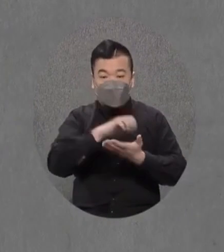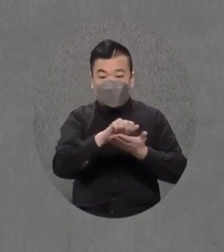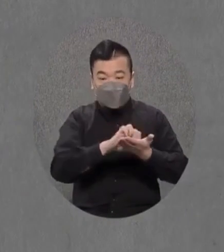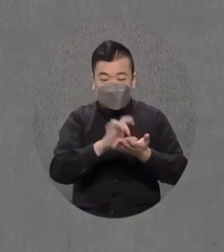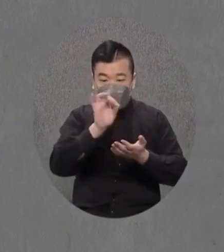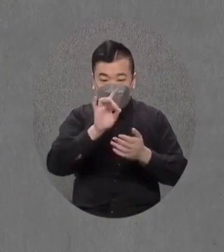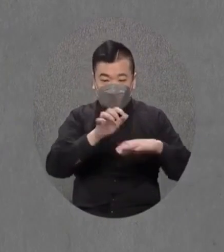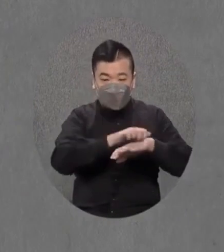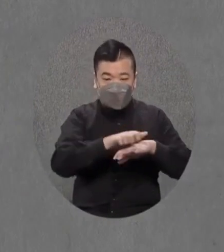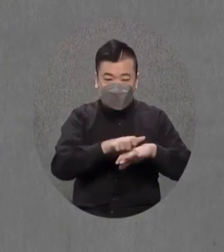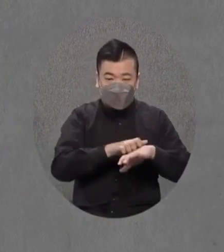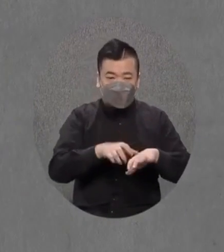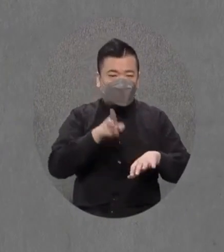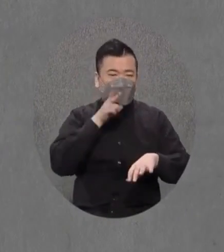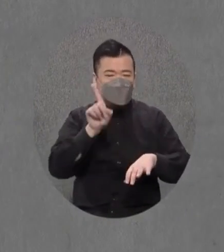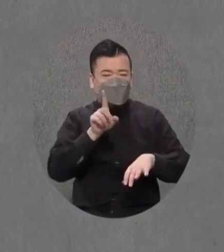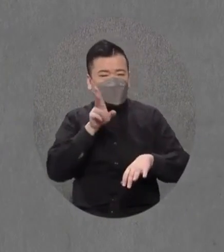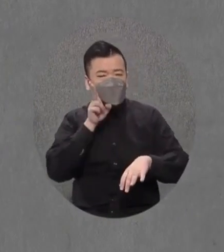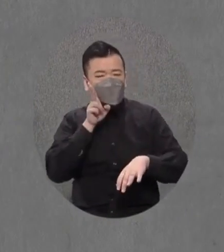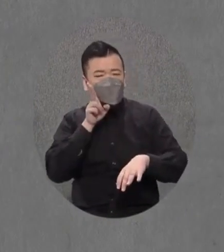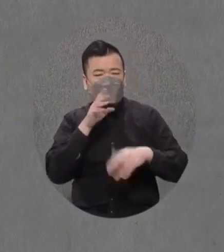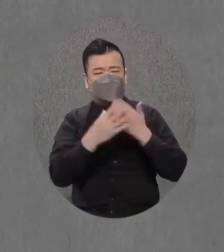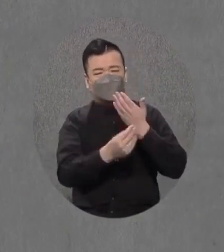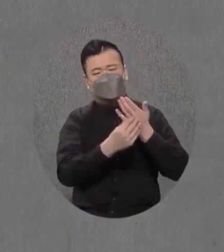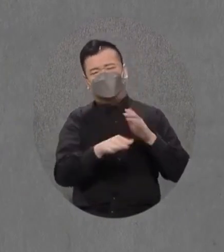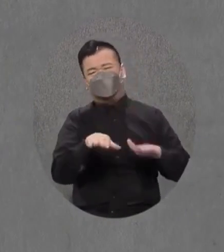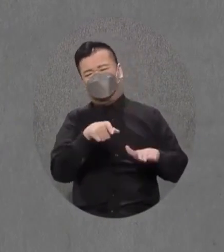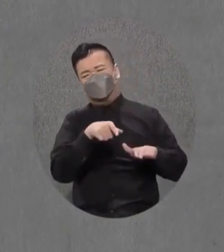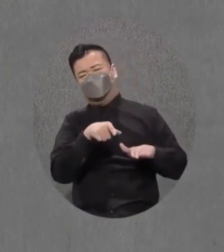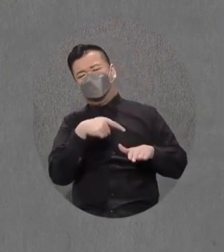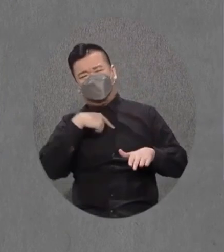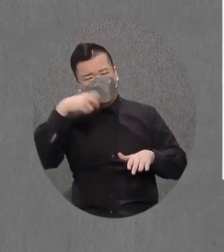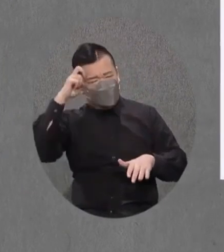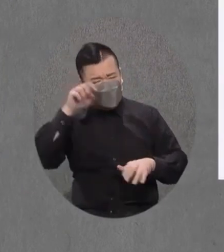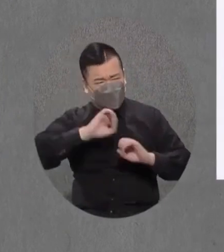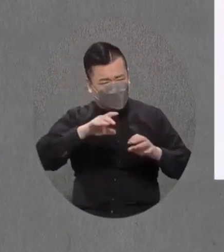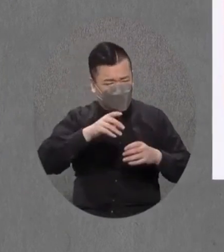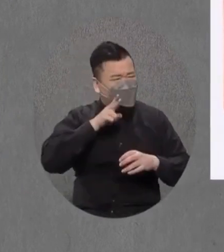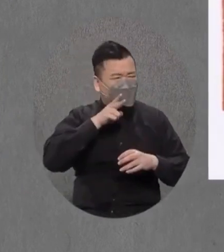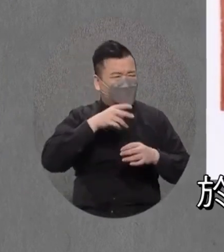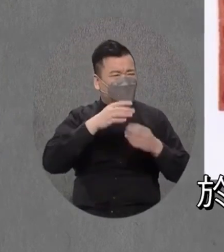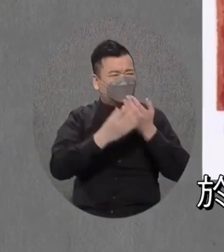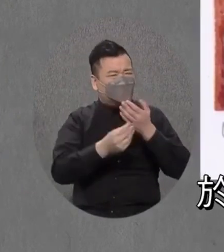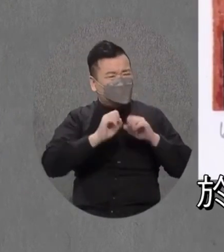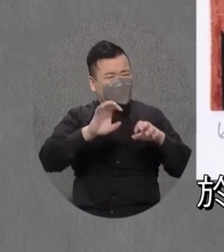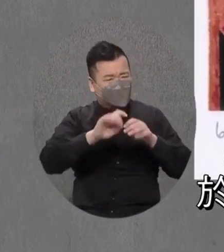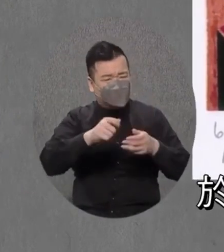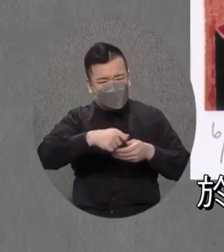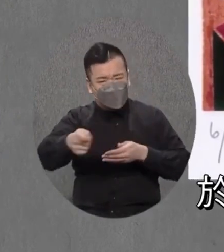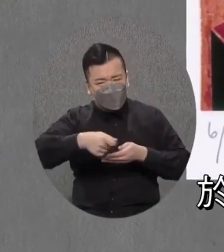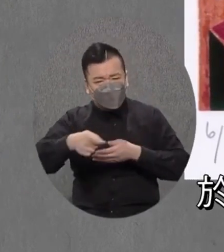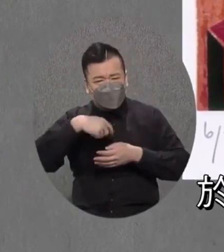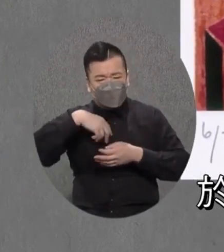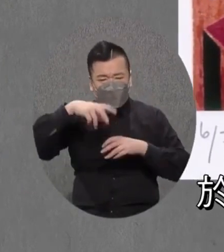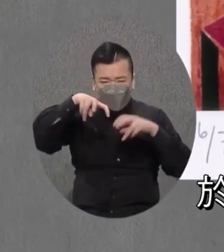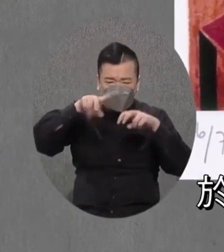紙裏邊，實在太似一張印刷品。咁佢去諗嘅就 宣傳單張。 係啦，係啦。咁於是佢就研究嘅就係